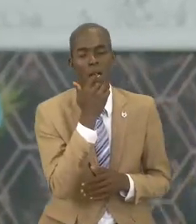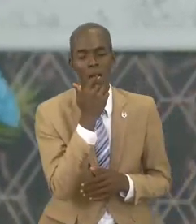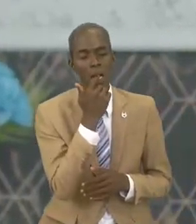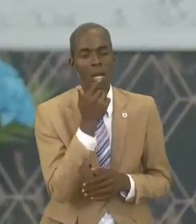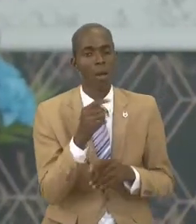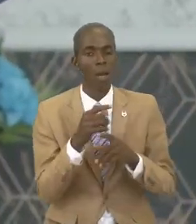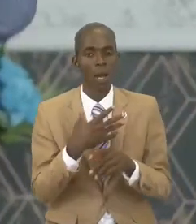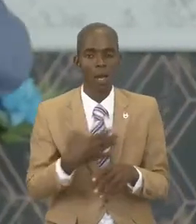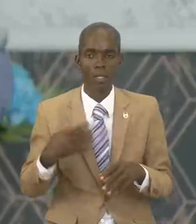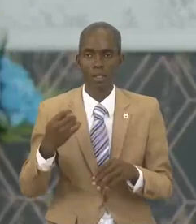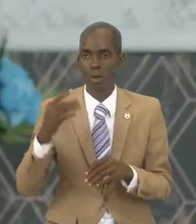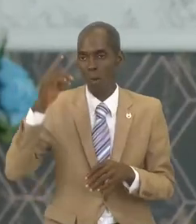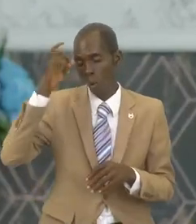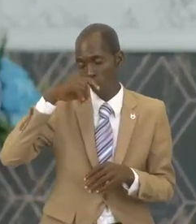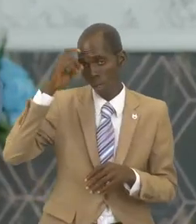puis